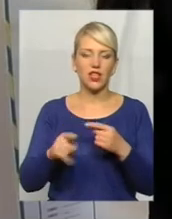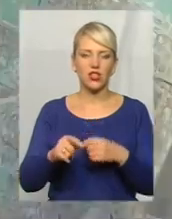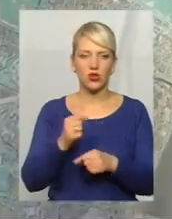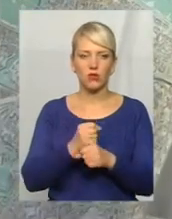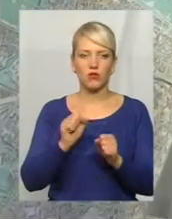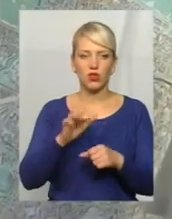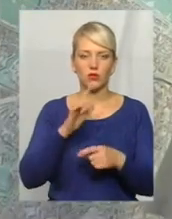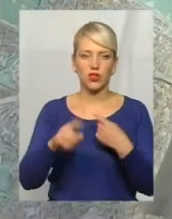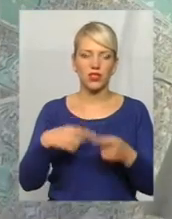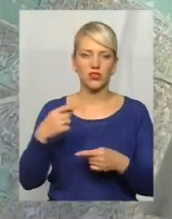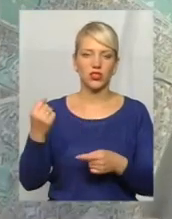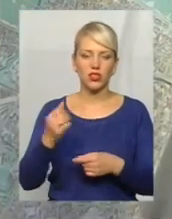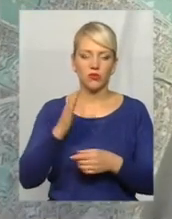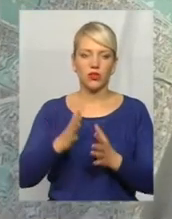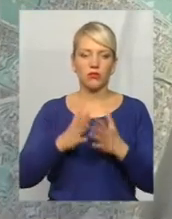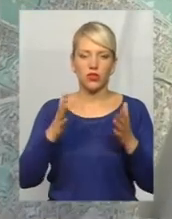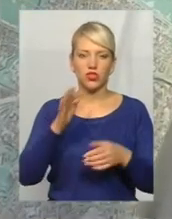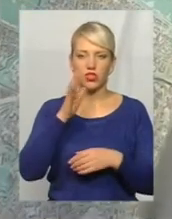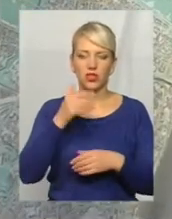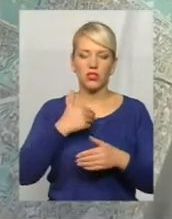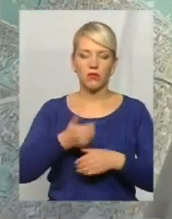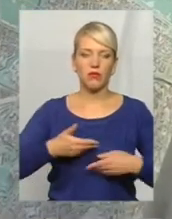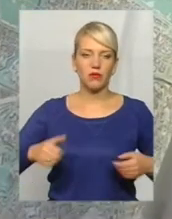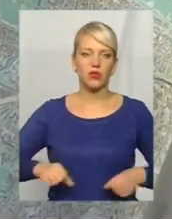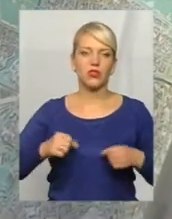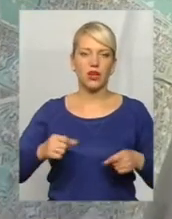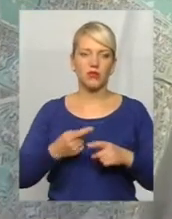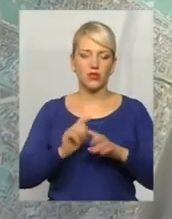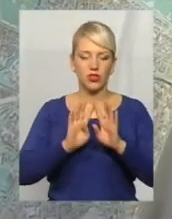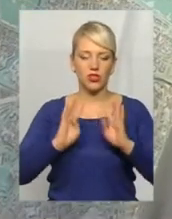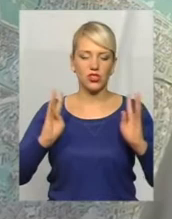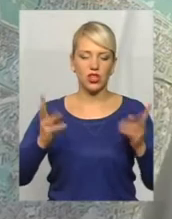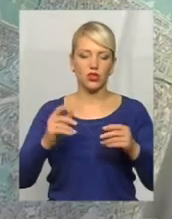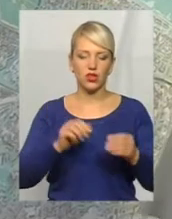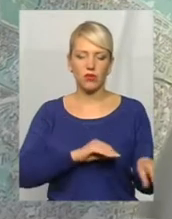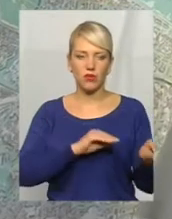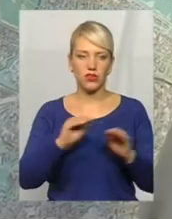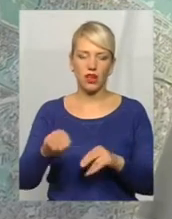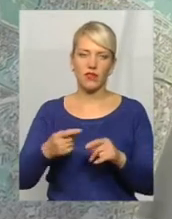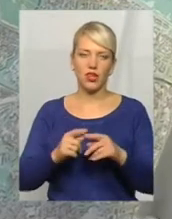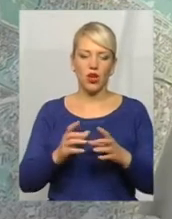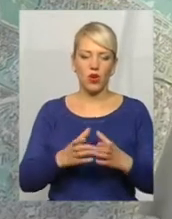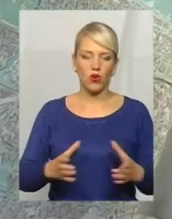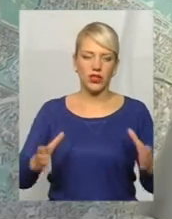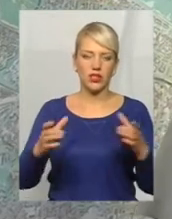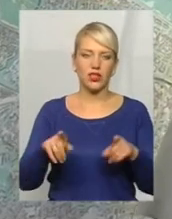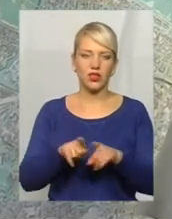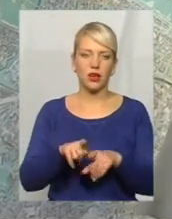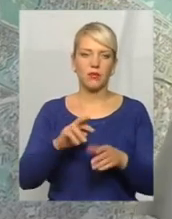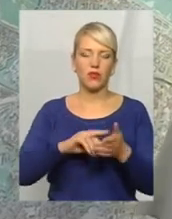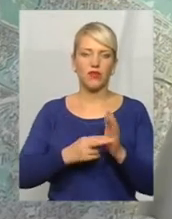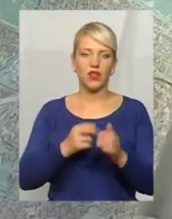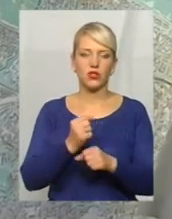більше часу, і ми постараємось туди поставити цю січату огорожу, і після цього поставити контейнера. Так ми планували зробити з самого